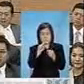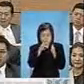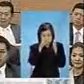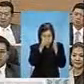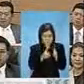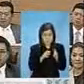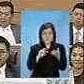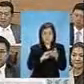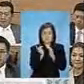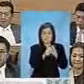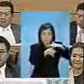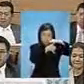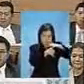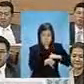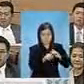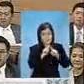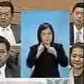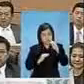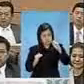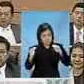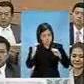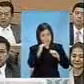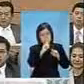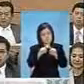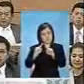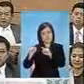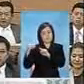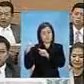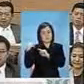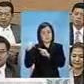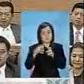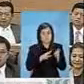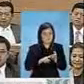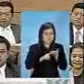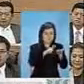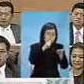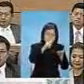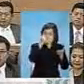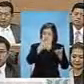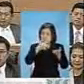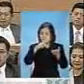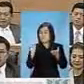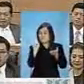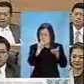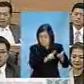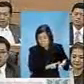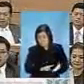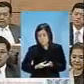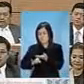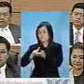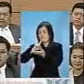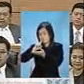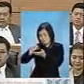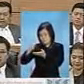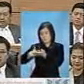ถูกละเมิดสิทธิหรือเสรีภาพที่รัฐธรรมนูญนี้รับรองไว้และไม่อาจใช้สิทธิโดยวิธีการอื่นได้แล้วให้มีสิทธิยื่นคำร้องต่อศาล